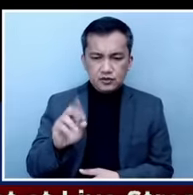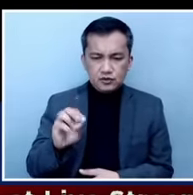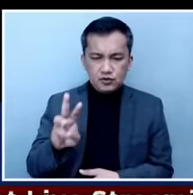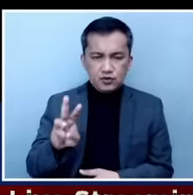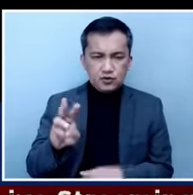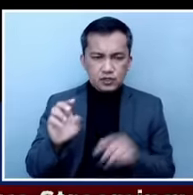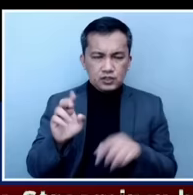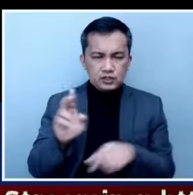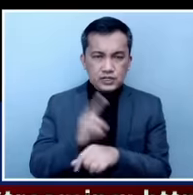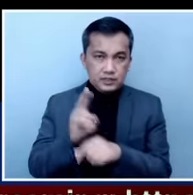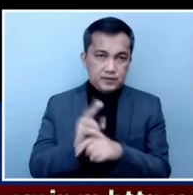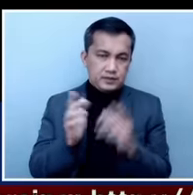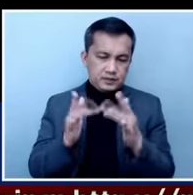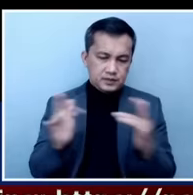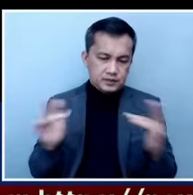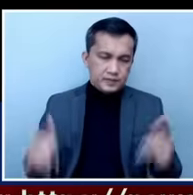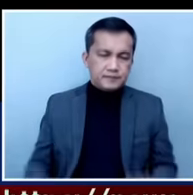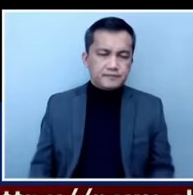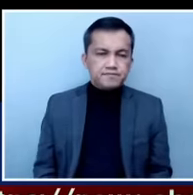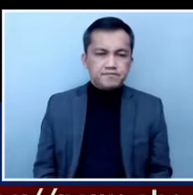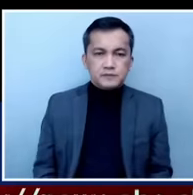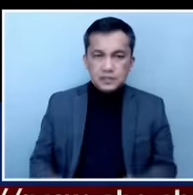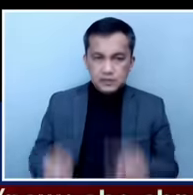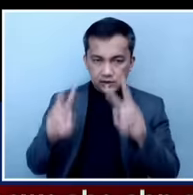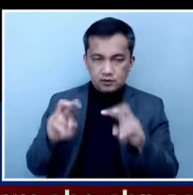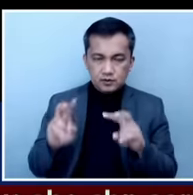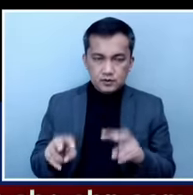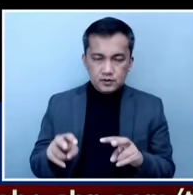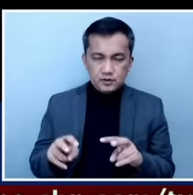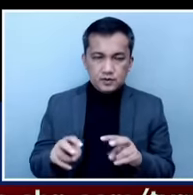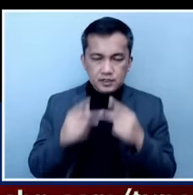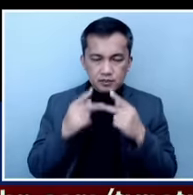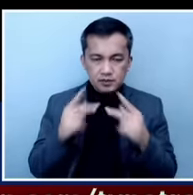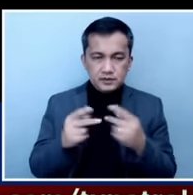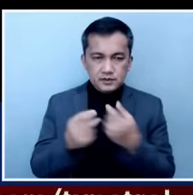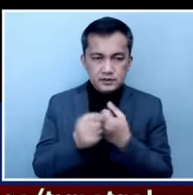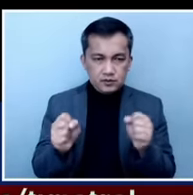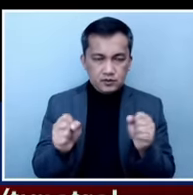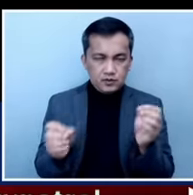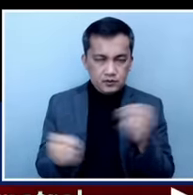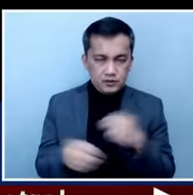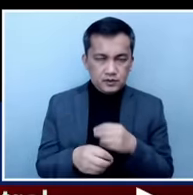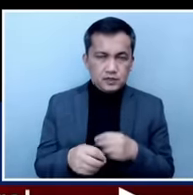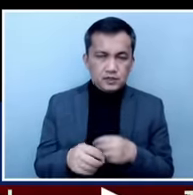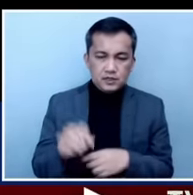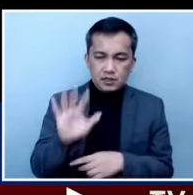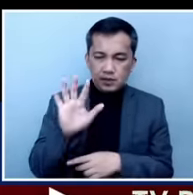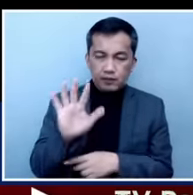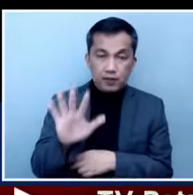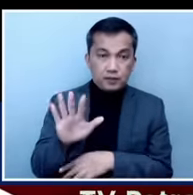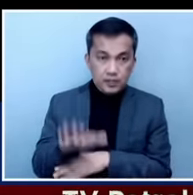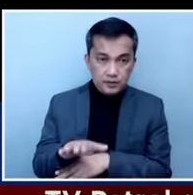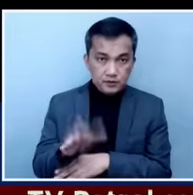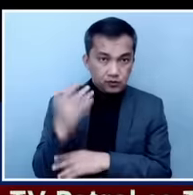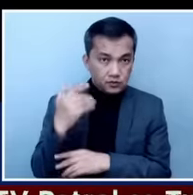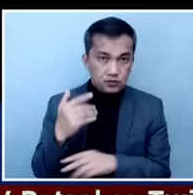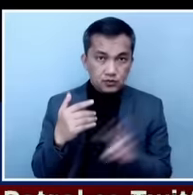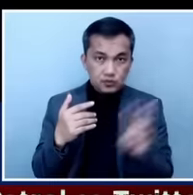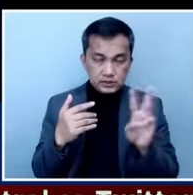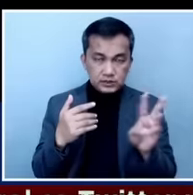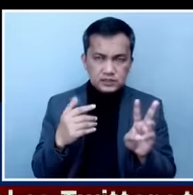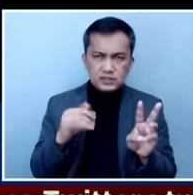Bambanti Festival sa imbestigasyon ng Public Safety Office. Pasado alas 5 ng hapon noong Miyerkules,